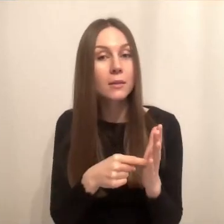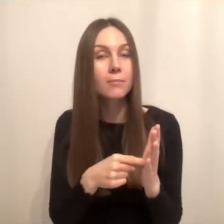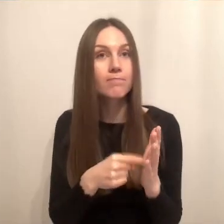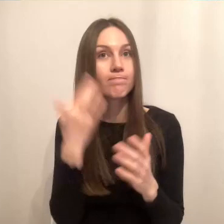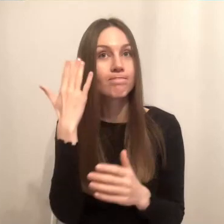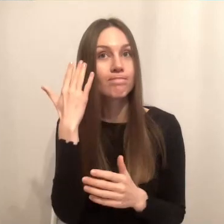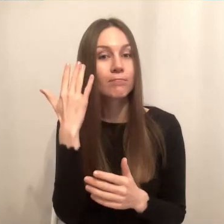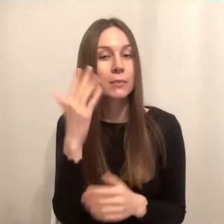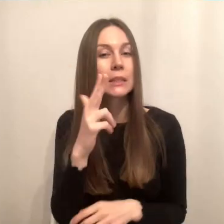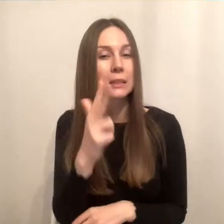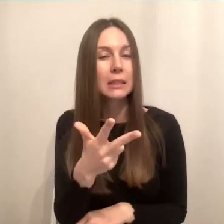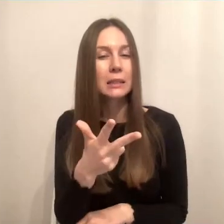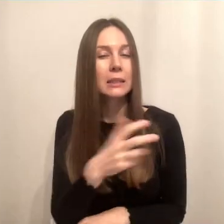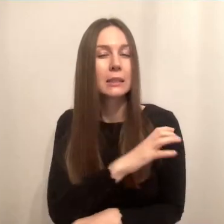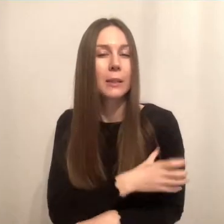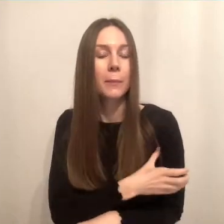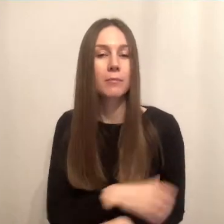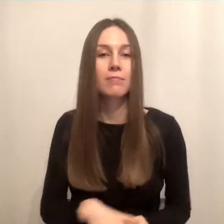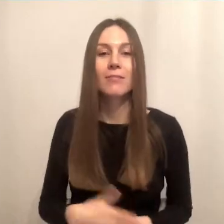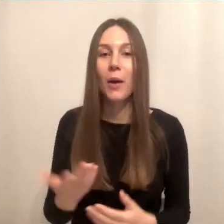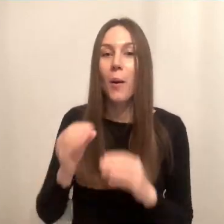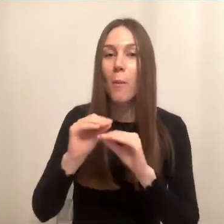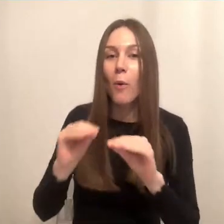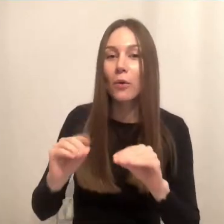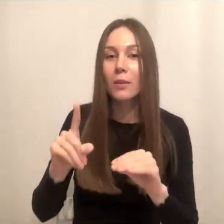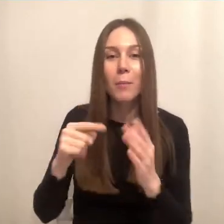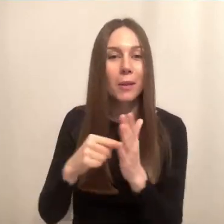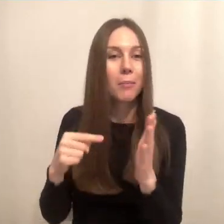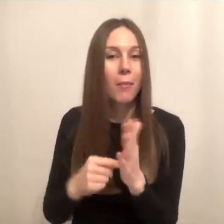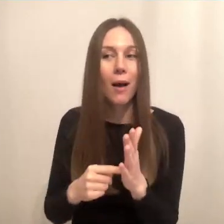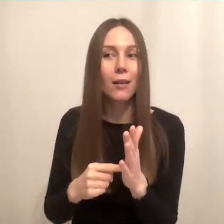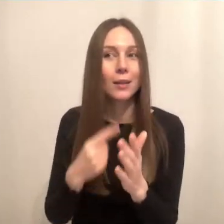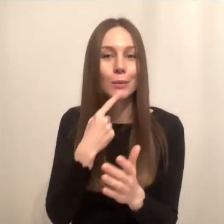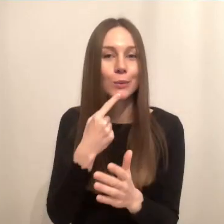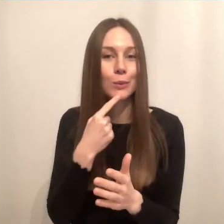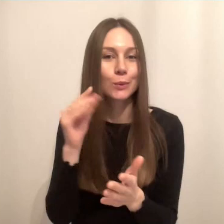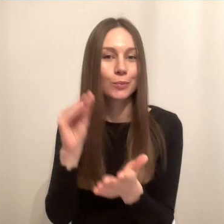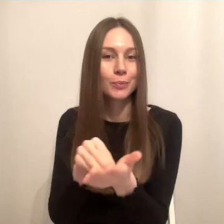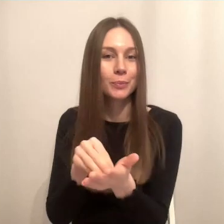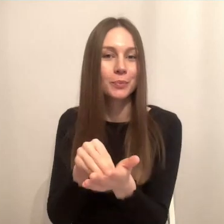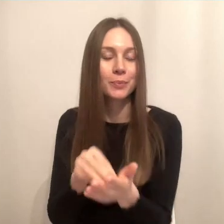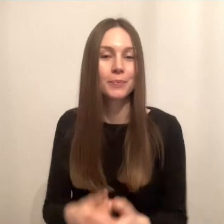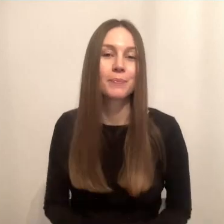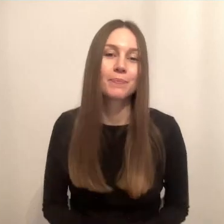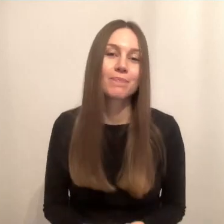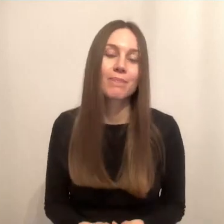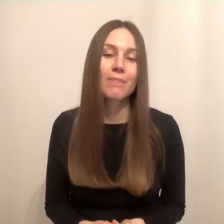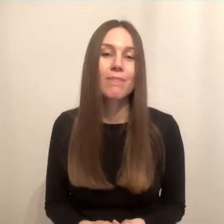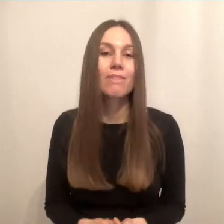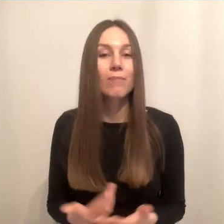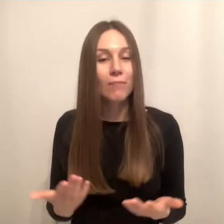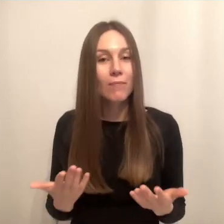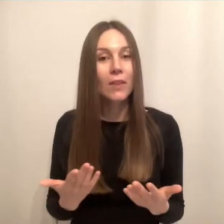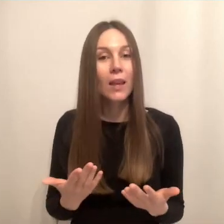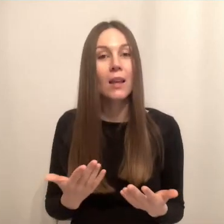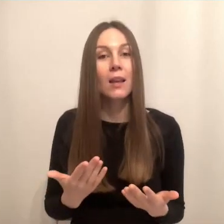kas stiprus. Aha, mokytojai, bet taip sunkiai tą balą parašyti. parašyti norėjot, vis dėlto, kadangi